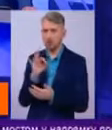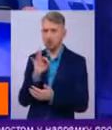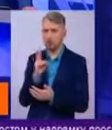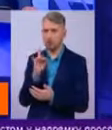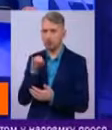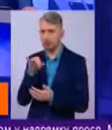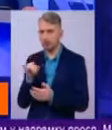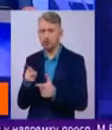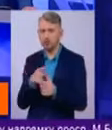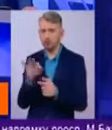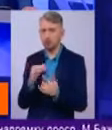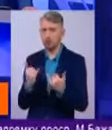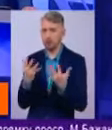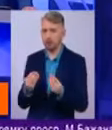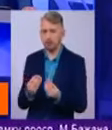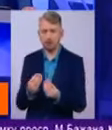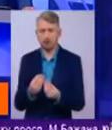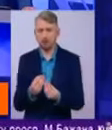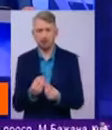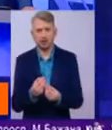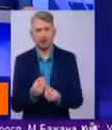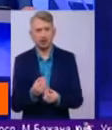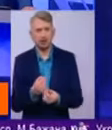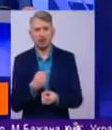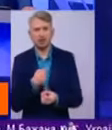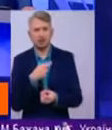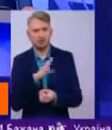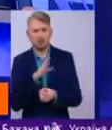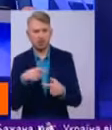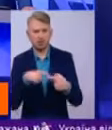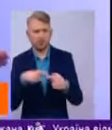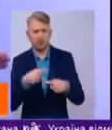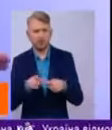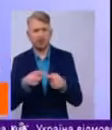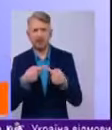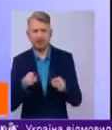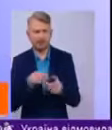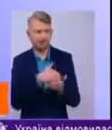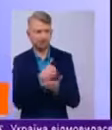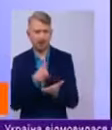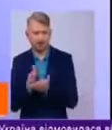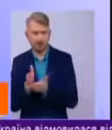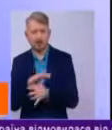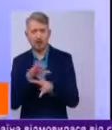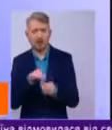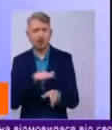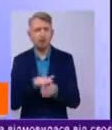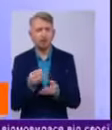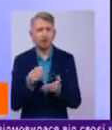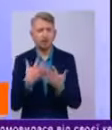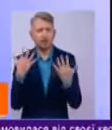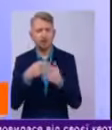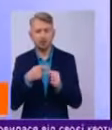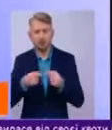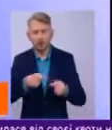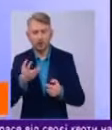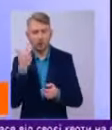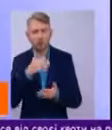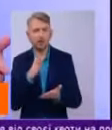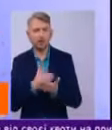про сьогодення? І я би не проводив середовища такої паралелі. Це так? Різні жанри. Взагалі, повноцінний кінопроцес – це коли є